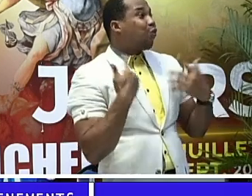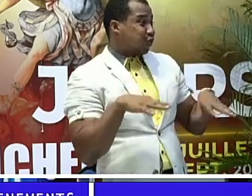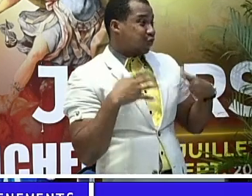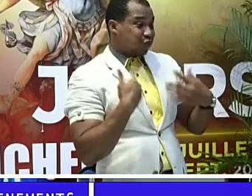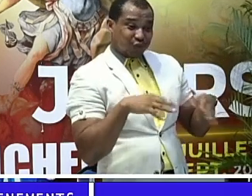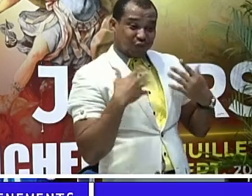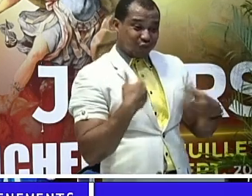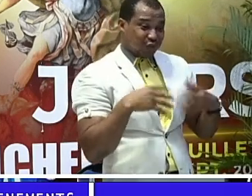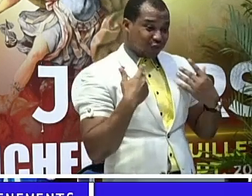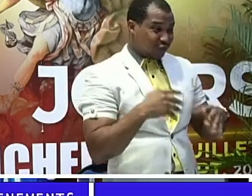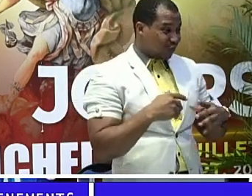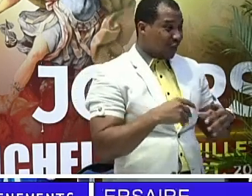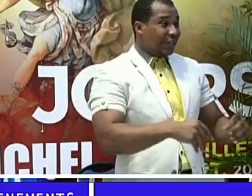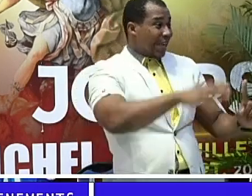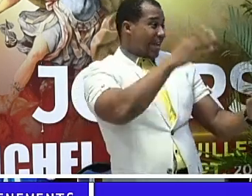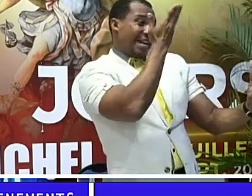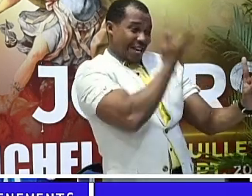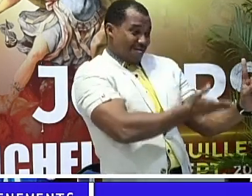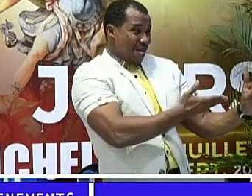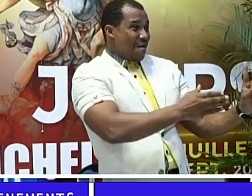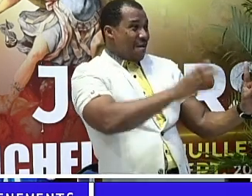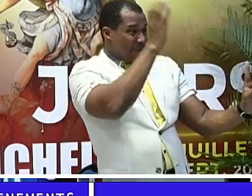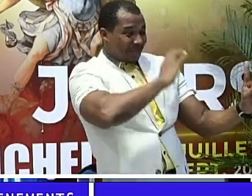wow. Voyons une photo de moi.